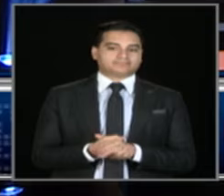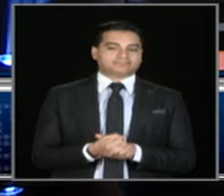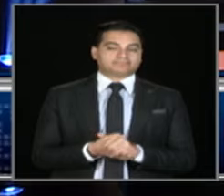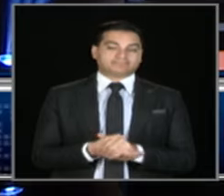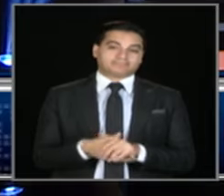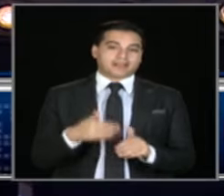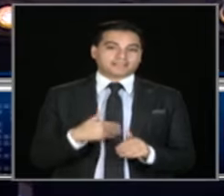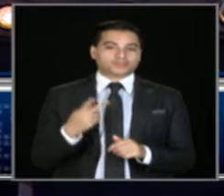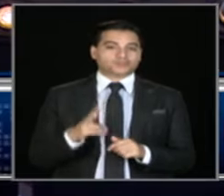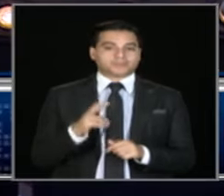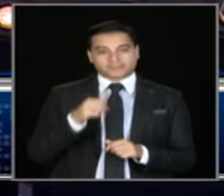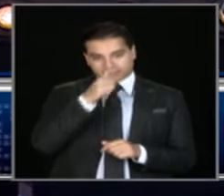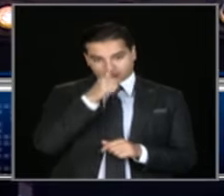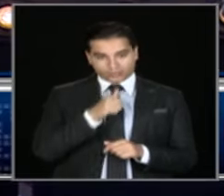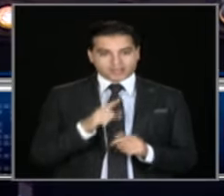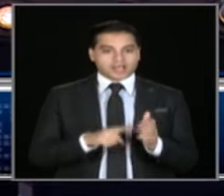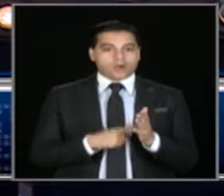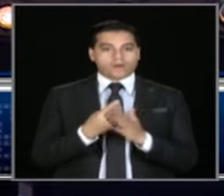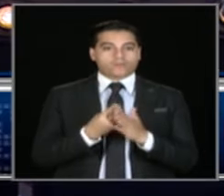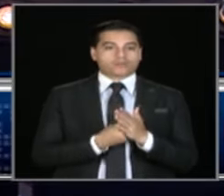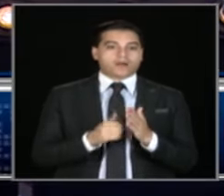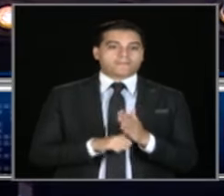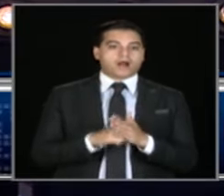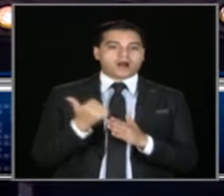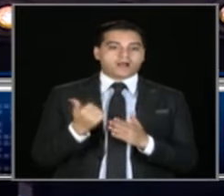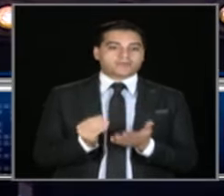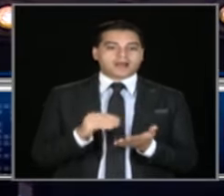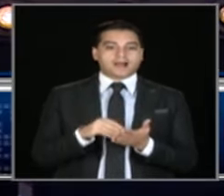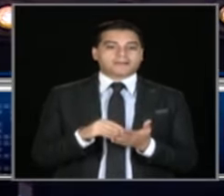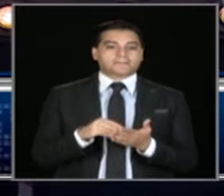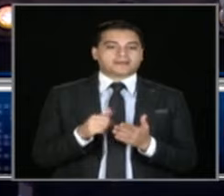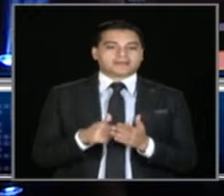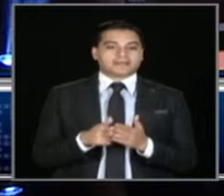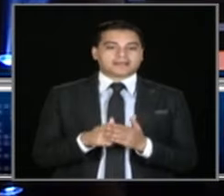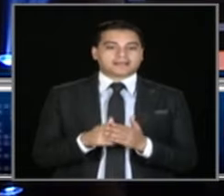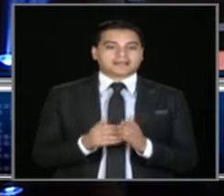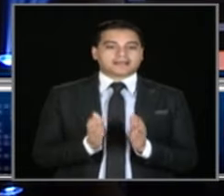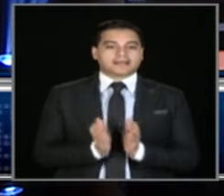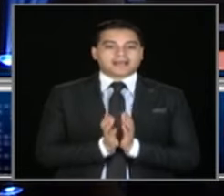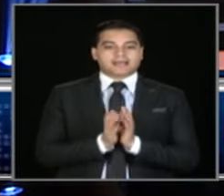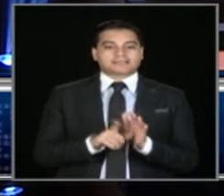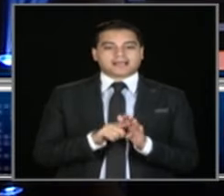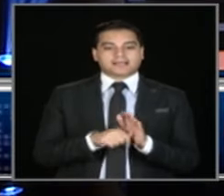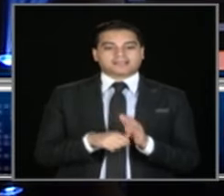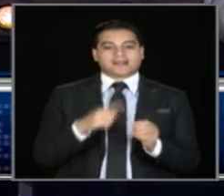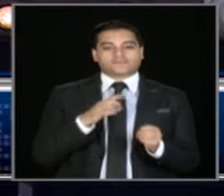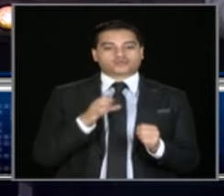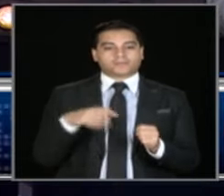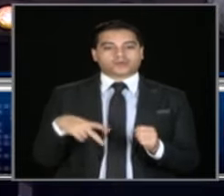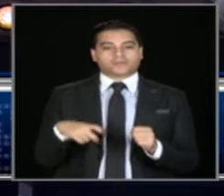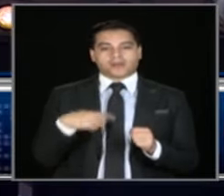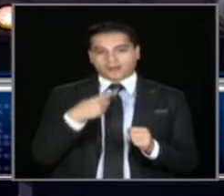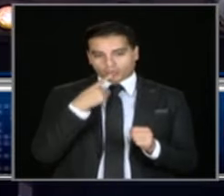كانت هي اللي كسبت النسخة. الكويت أول منتخب عربي شارك كسب كأس آسيا 1980. أنا